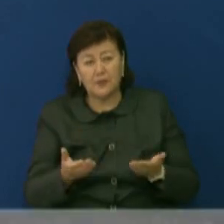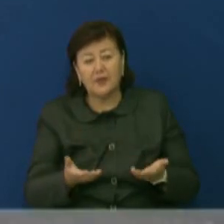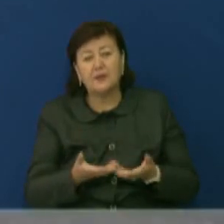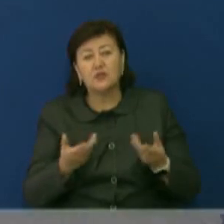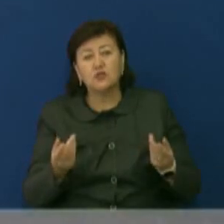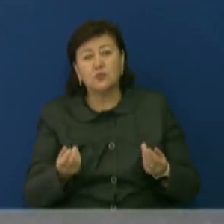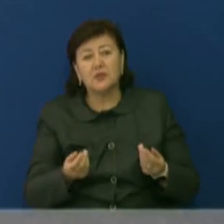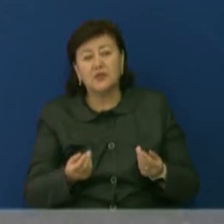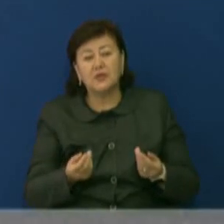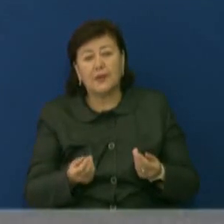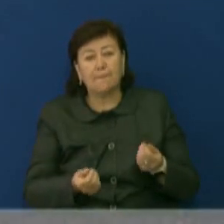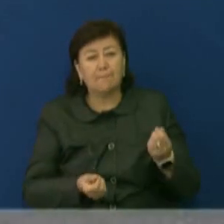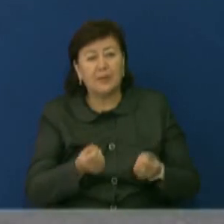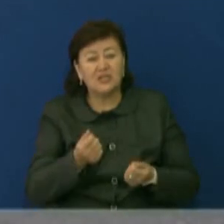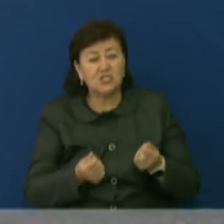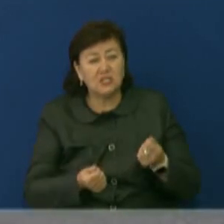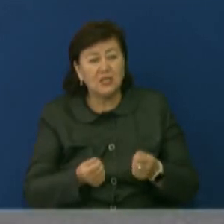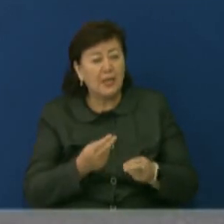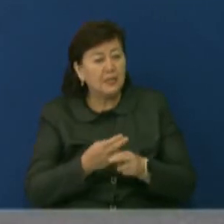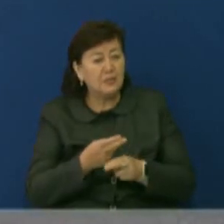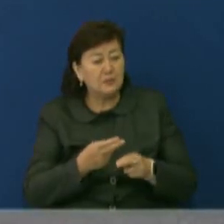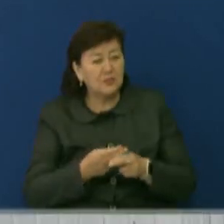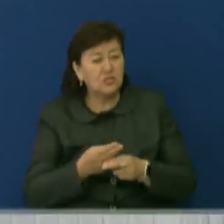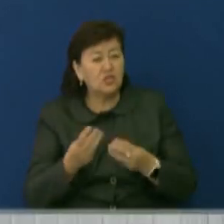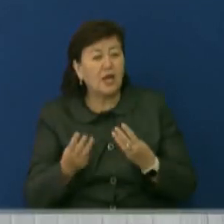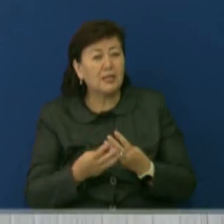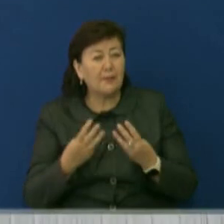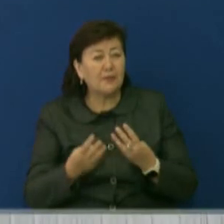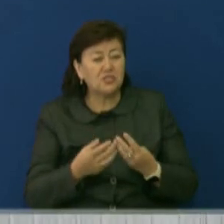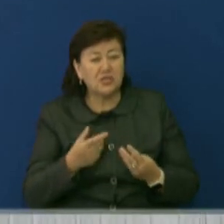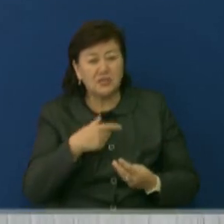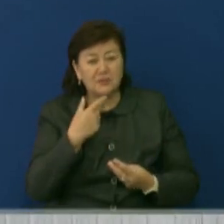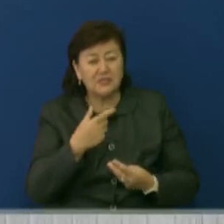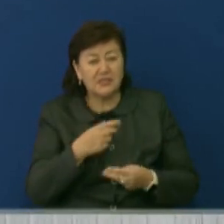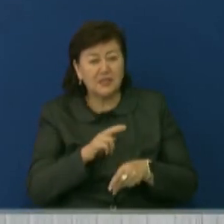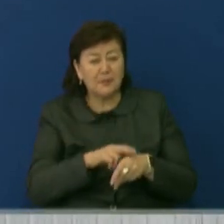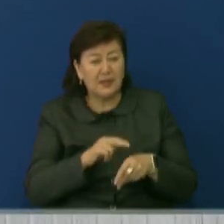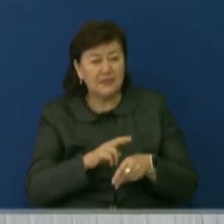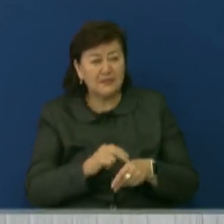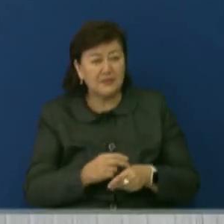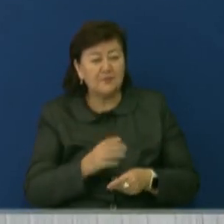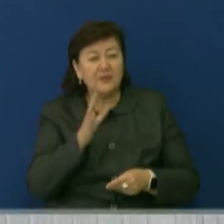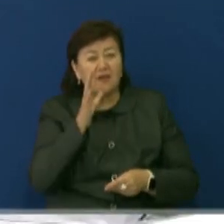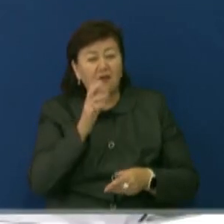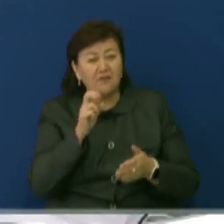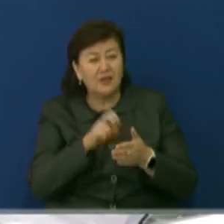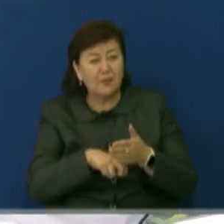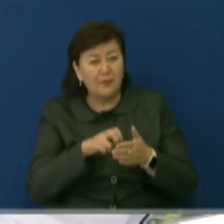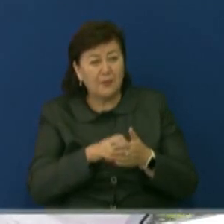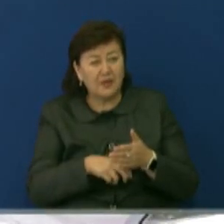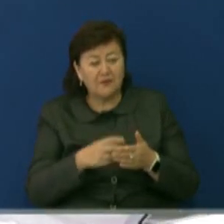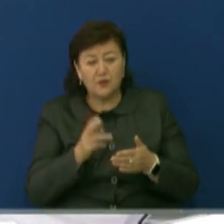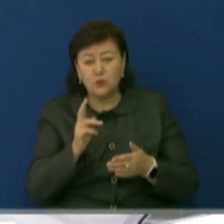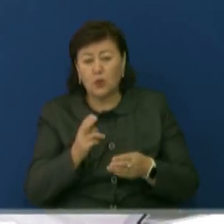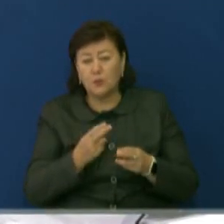их транспорт не мешал работе пожарных, отмечают представители управления полиции. Во время рейда те, кто нарушил правила